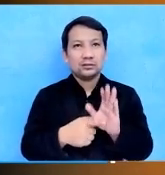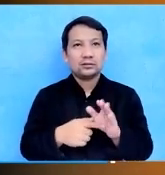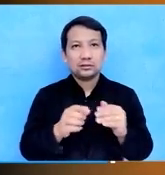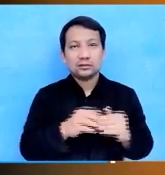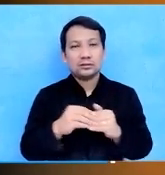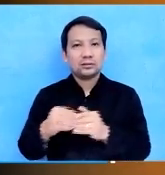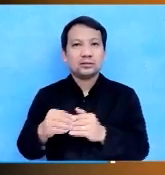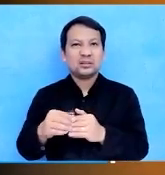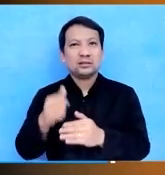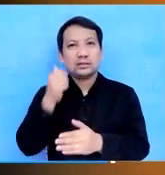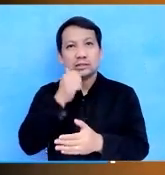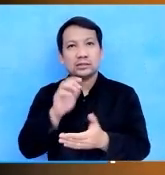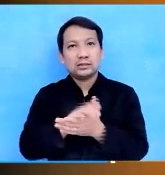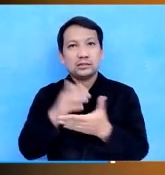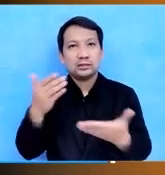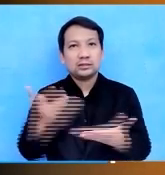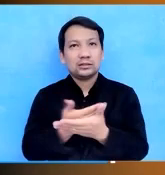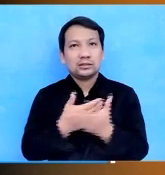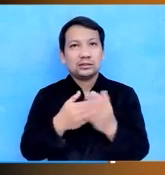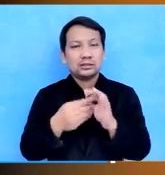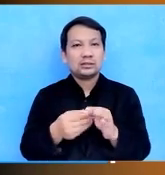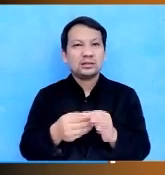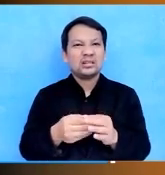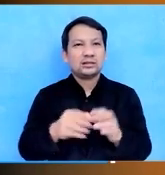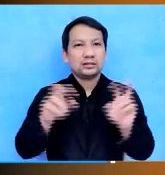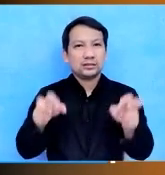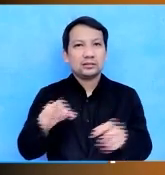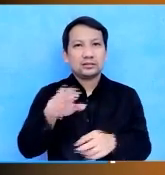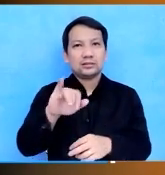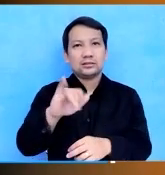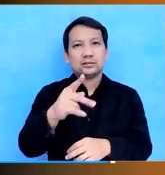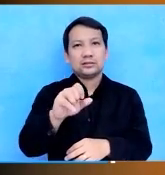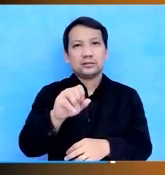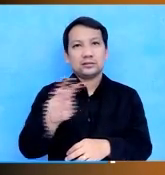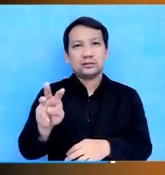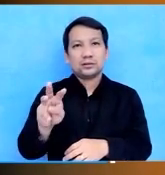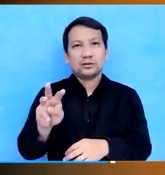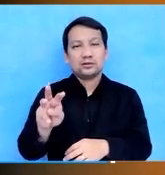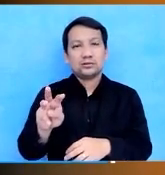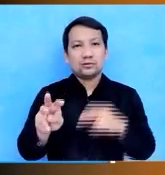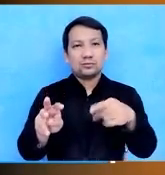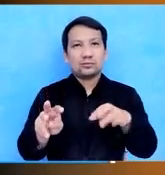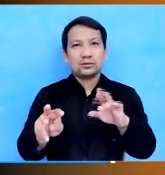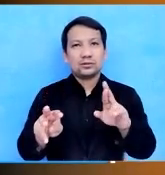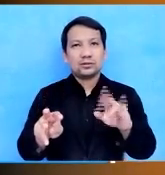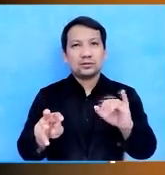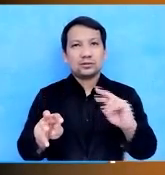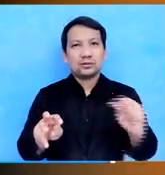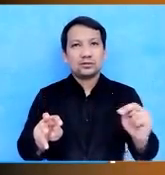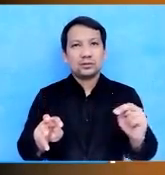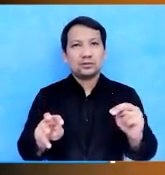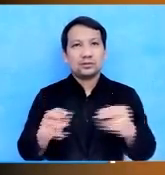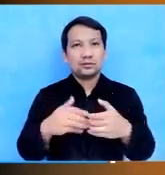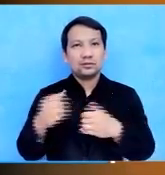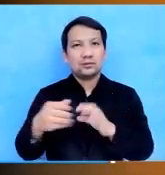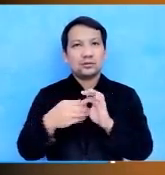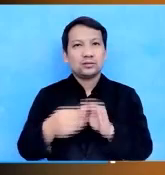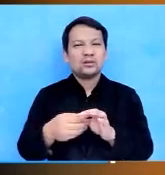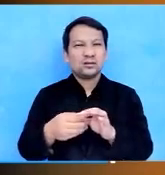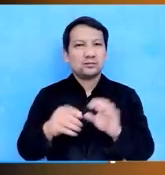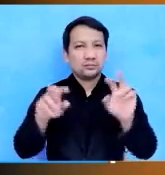lady pala sa kanyang bagong single na Ikaw Pa Rin para sa Totga o The One That Got Away, ang peg ng kanta. Pero